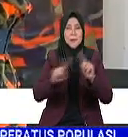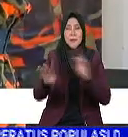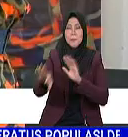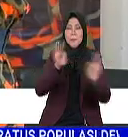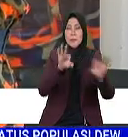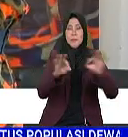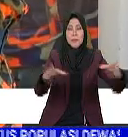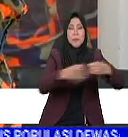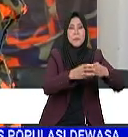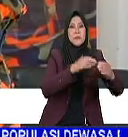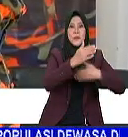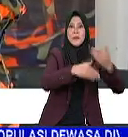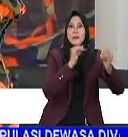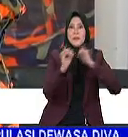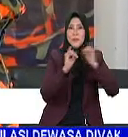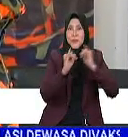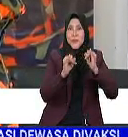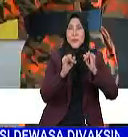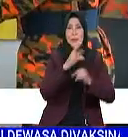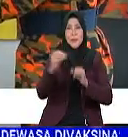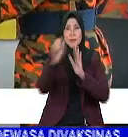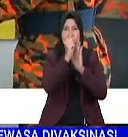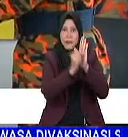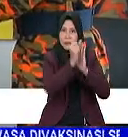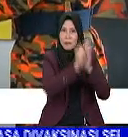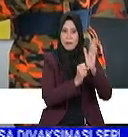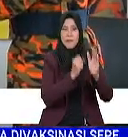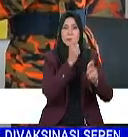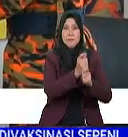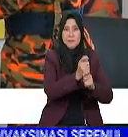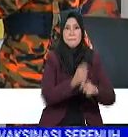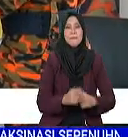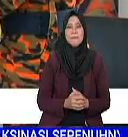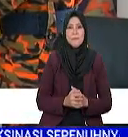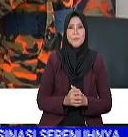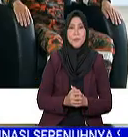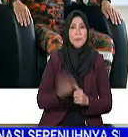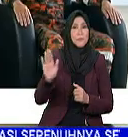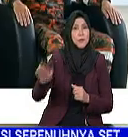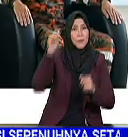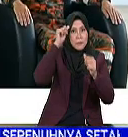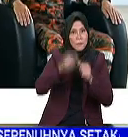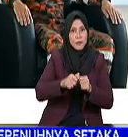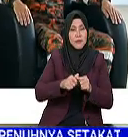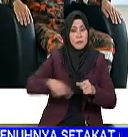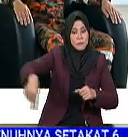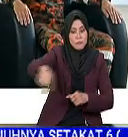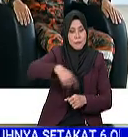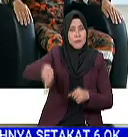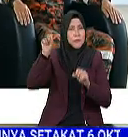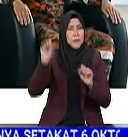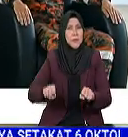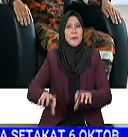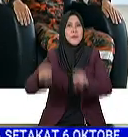dipilih melalui proses temuduga serta melepasi syarat-syarat yang ditetapkan justru beliau mengingatkan supaya mereka dapat